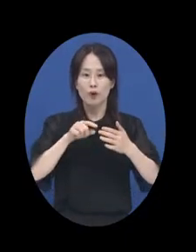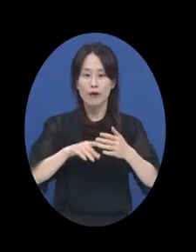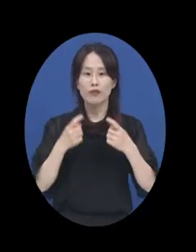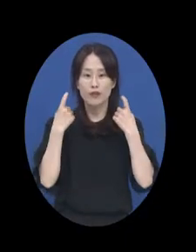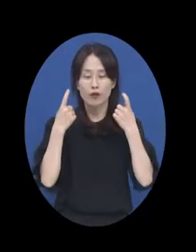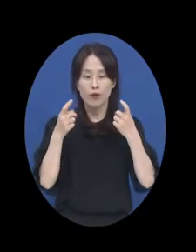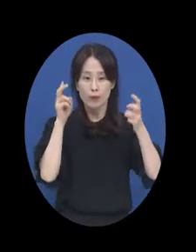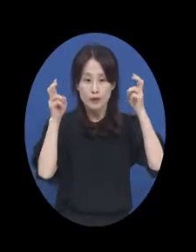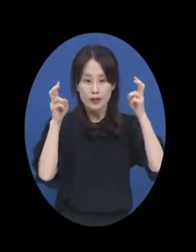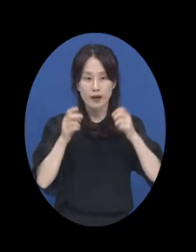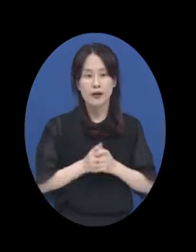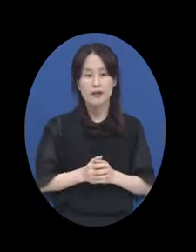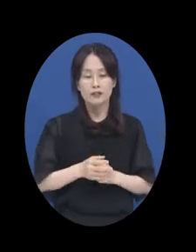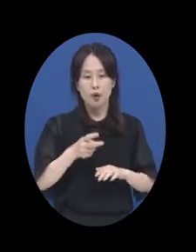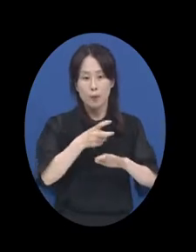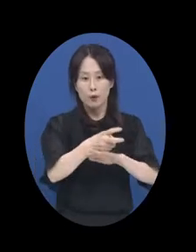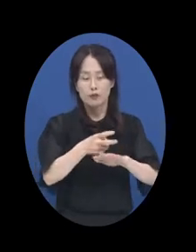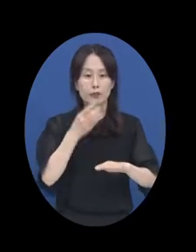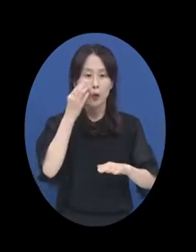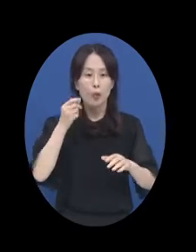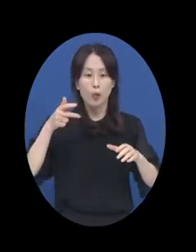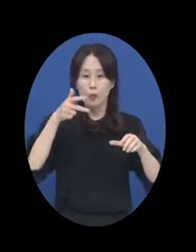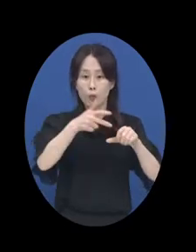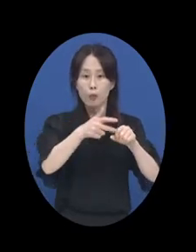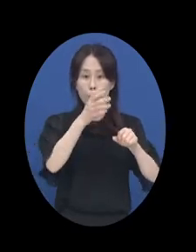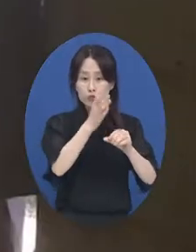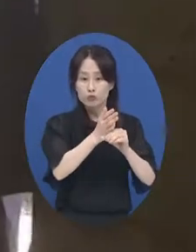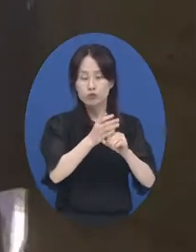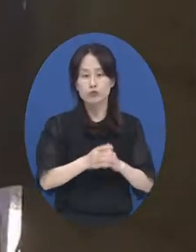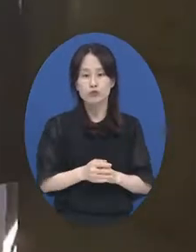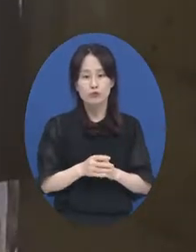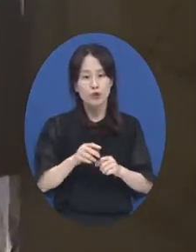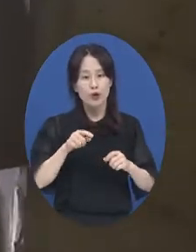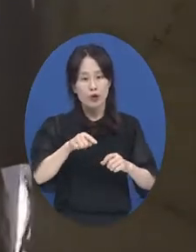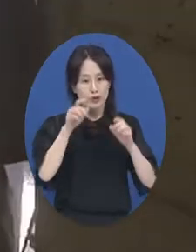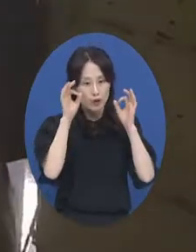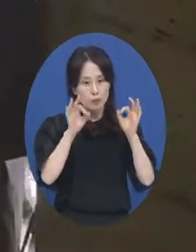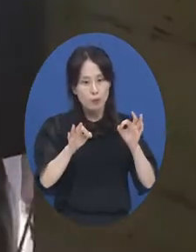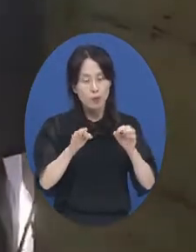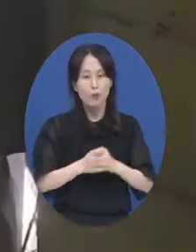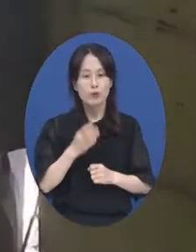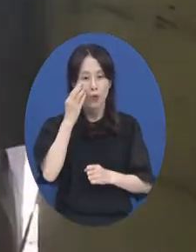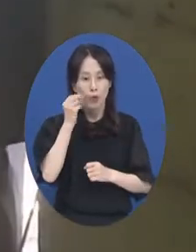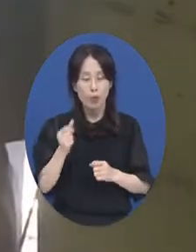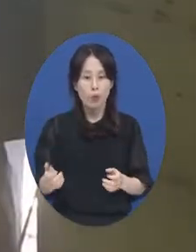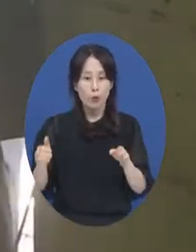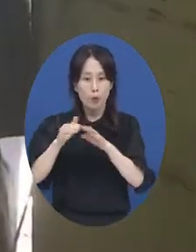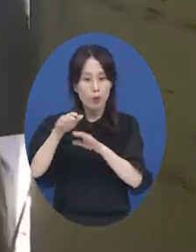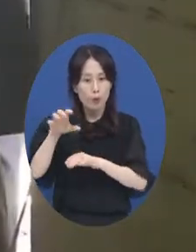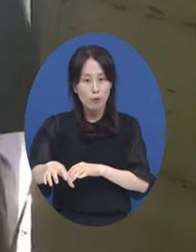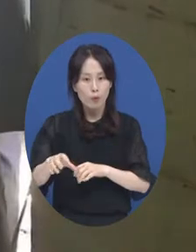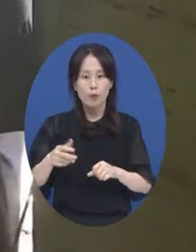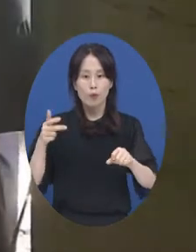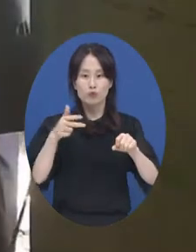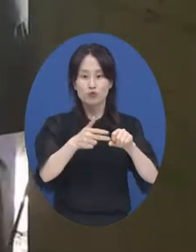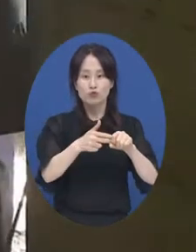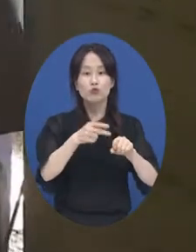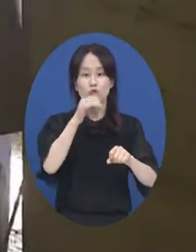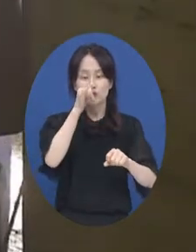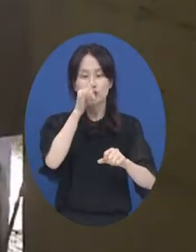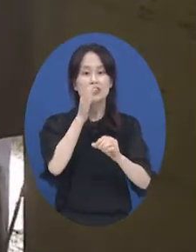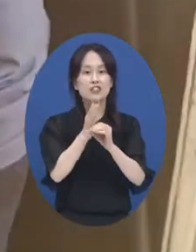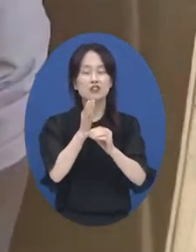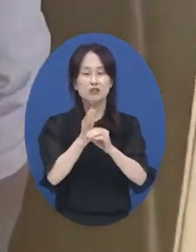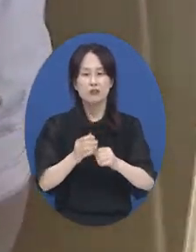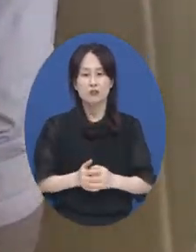경기도 4 1 여행사에서 전세버스 가 주유를 하고 있습니다 차고지 를 살펴보니 의 유류 저장시설 과 줄기가 무단으로 사실